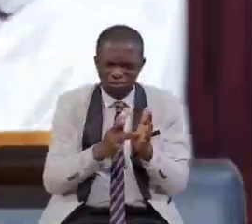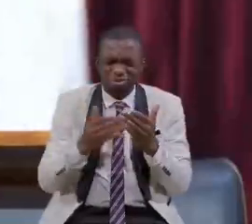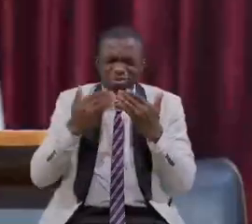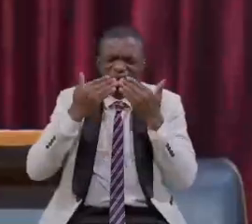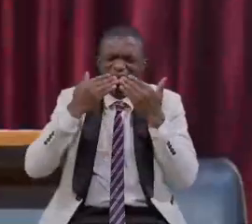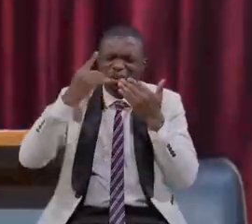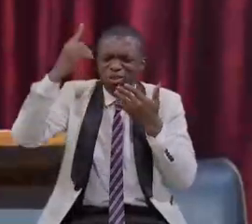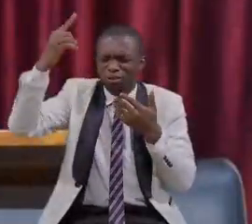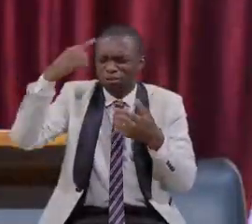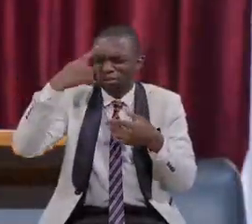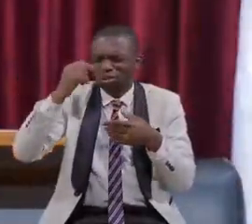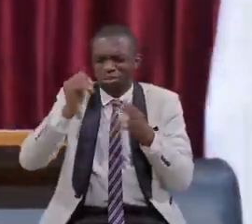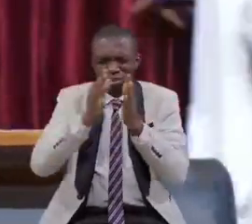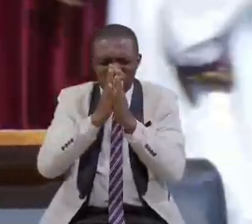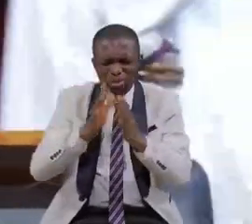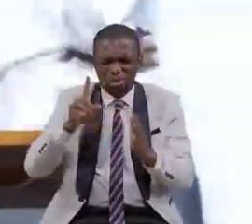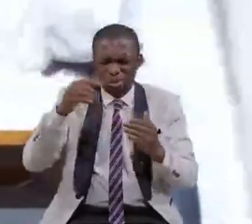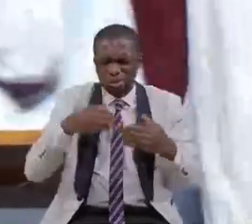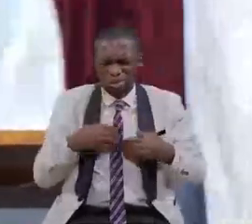merci pour la prière que tu nous as enseignée.